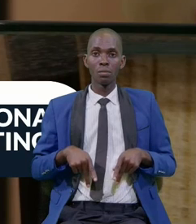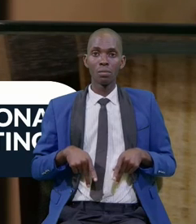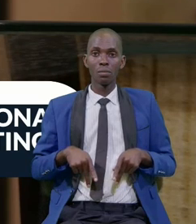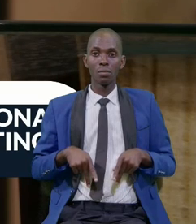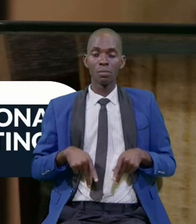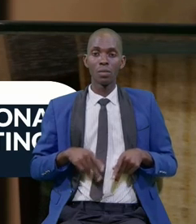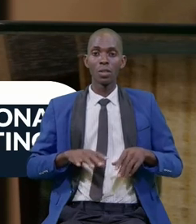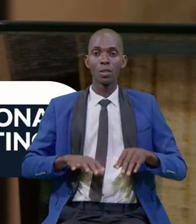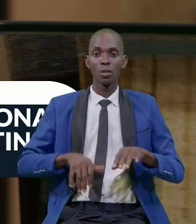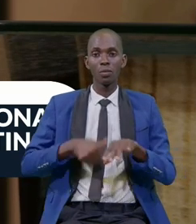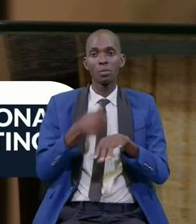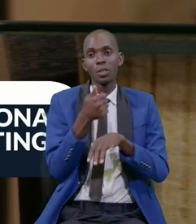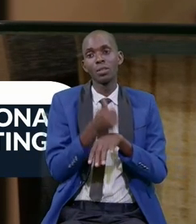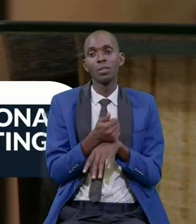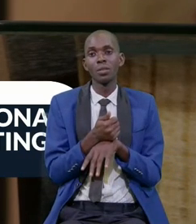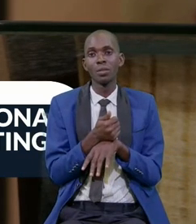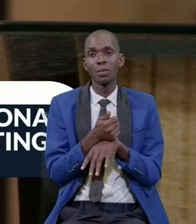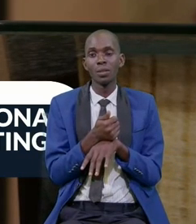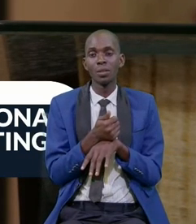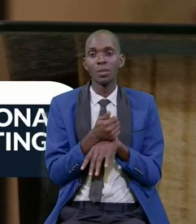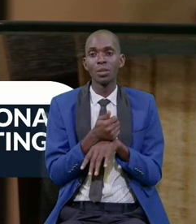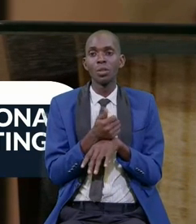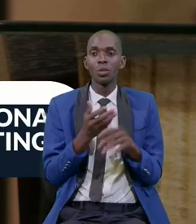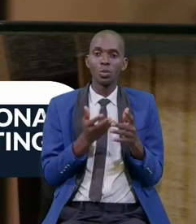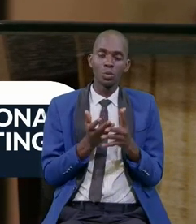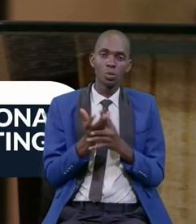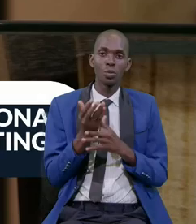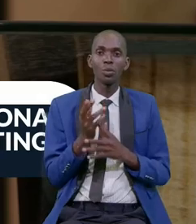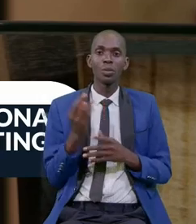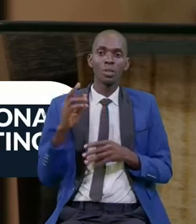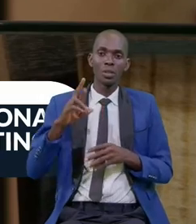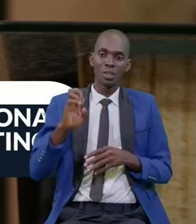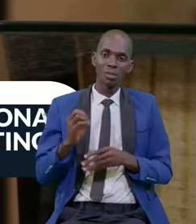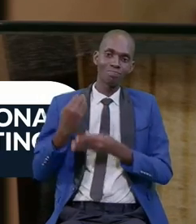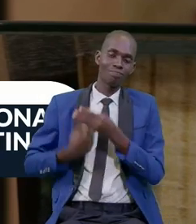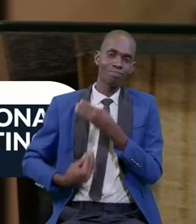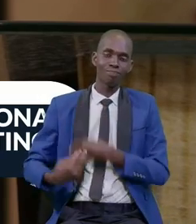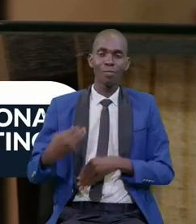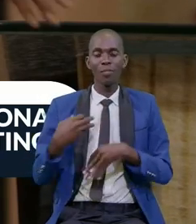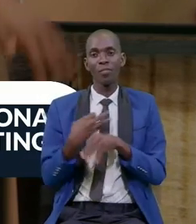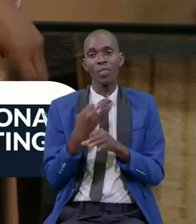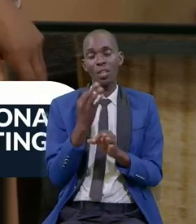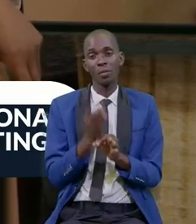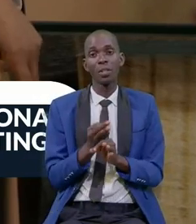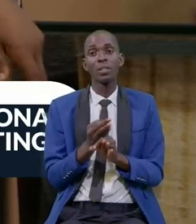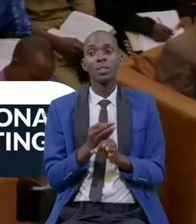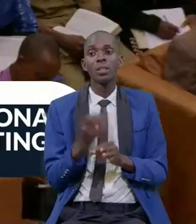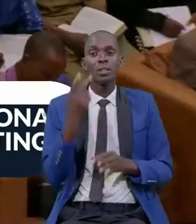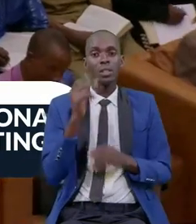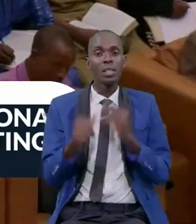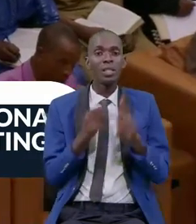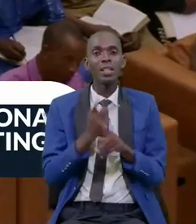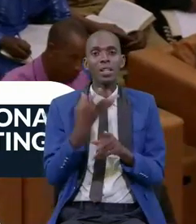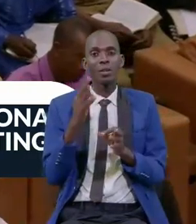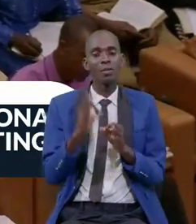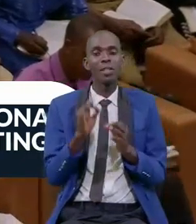et la confirmation personnelle par la foi régénératrice, la